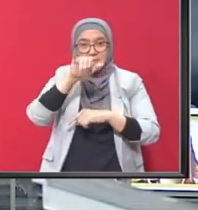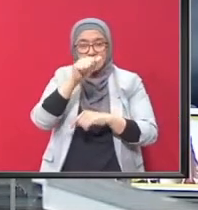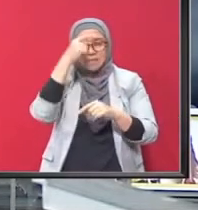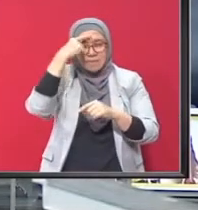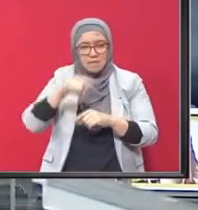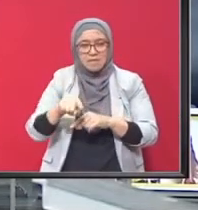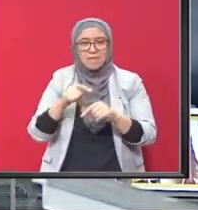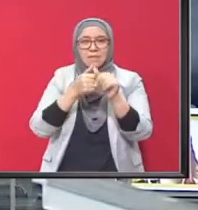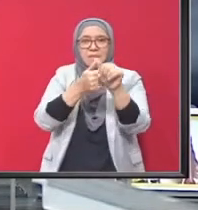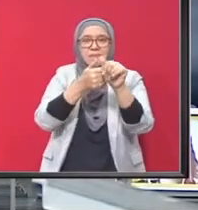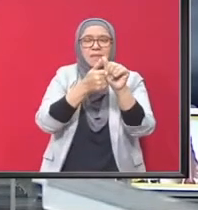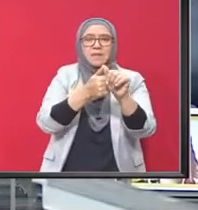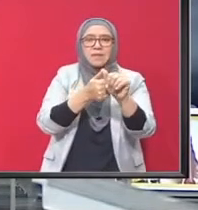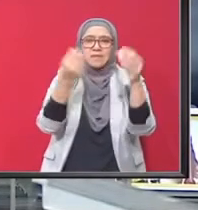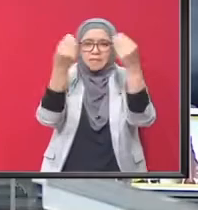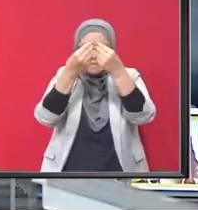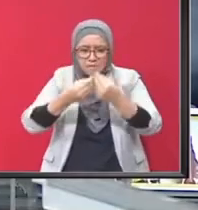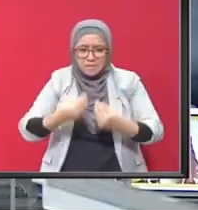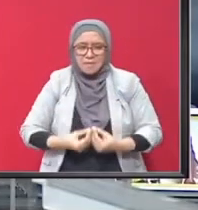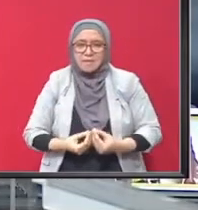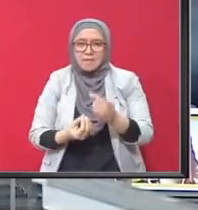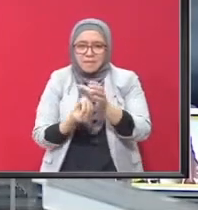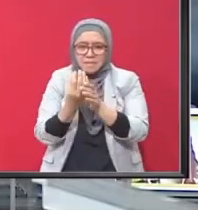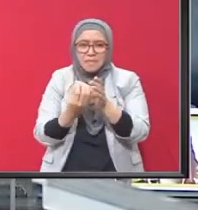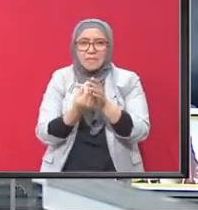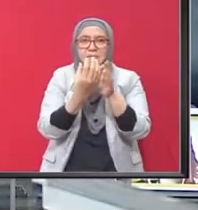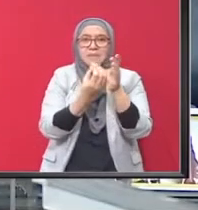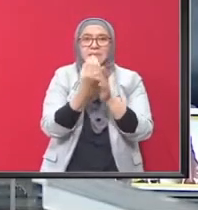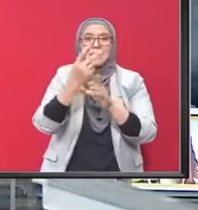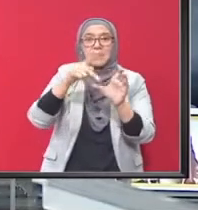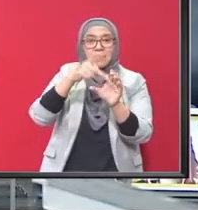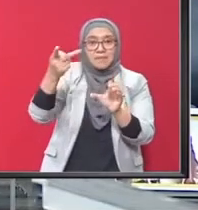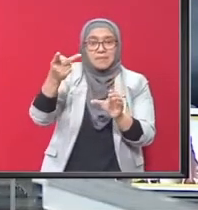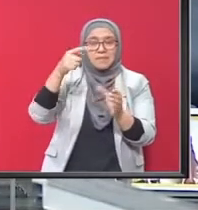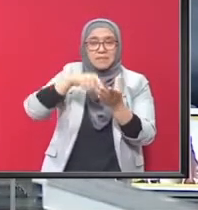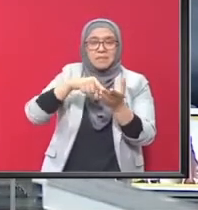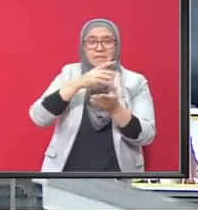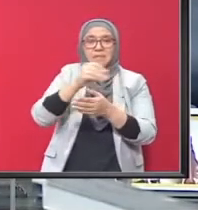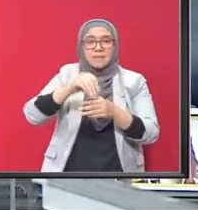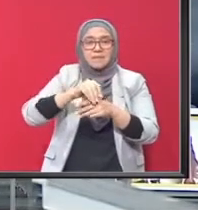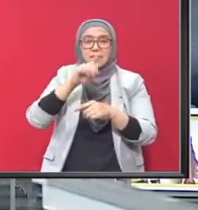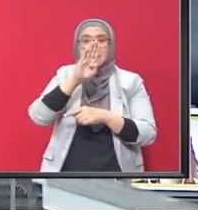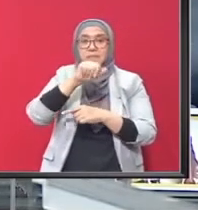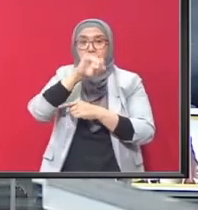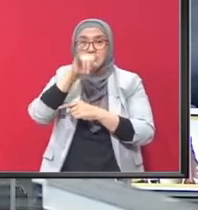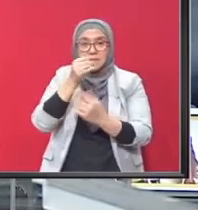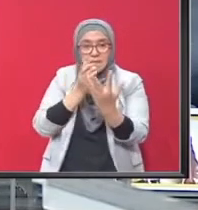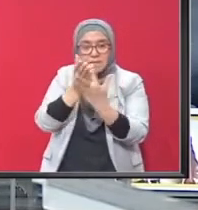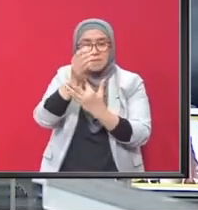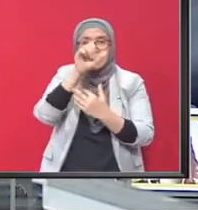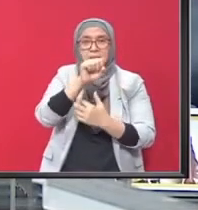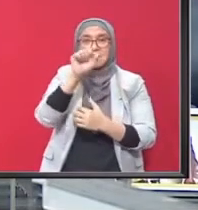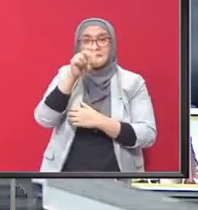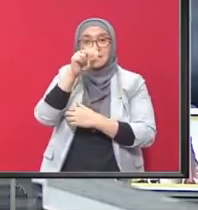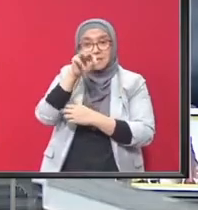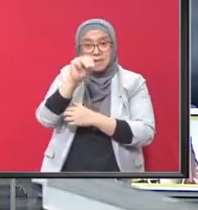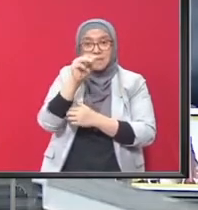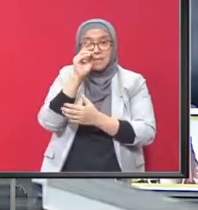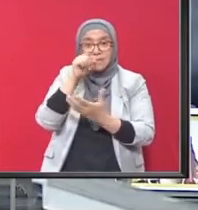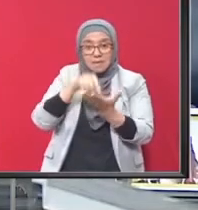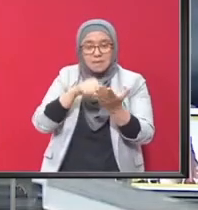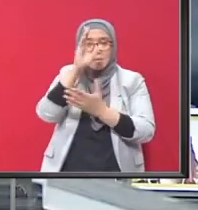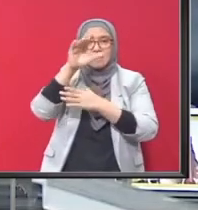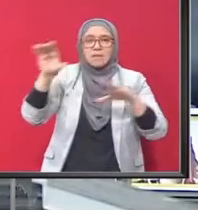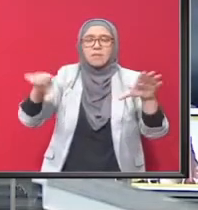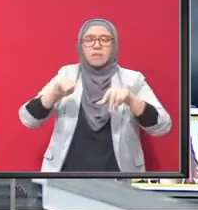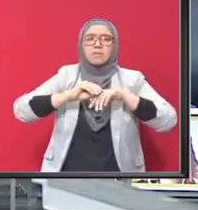pertumbuhan padi seterusnya pembacaan baru SNM ini dijangka akan dilaksanakan